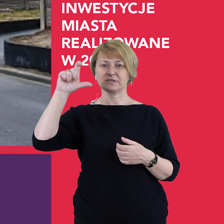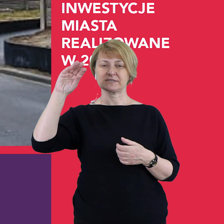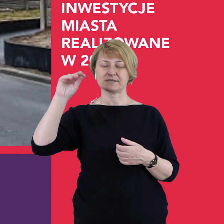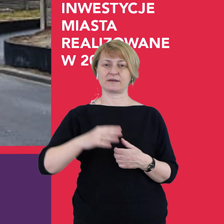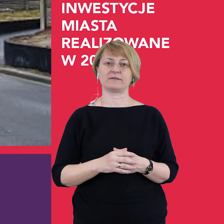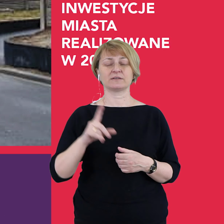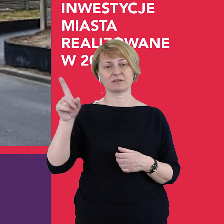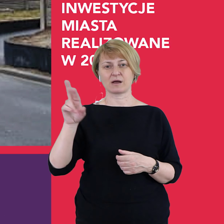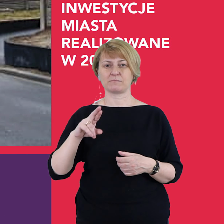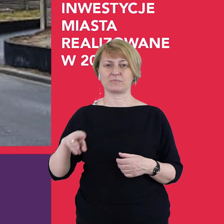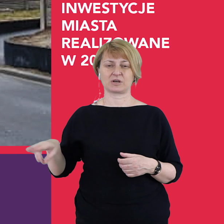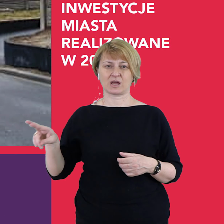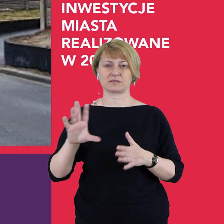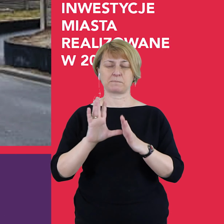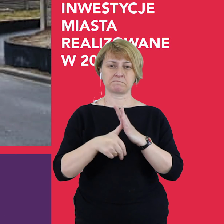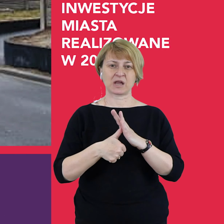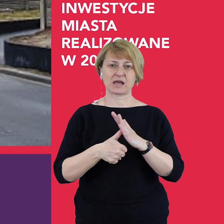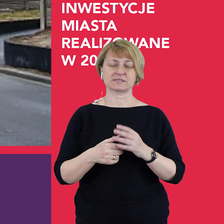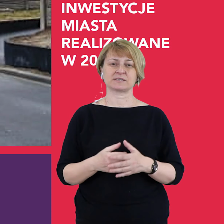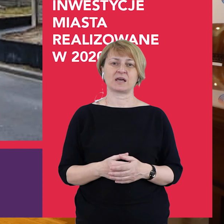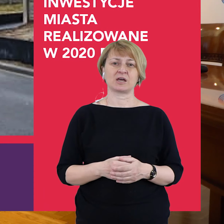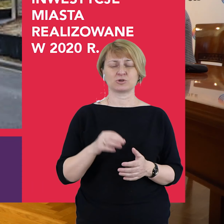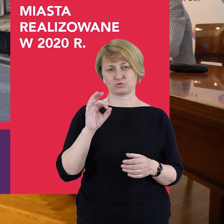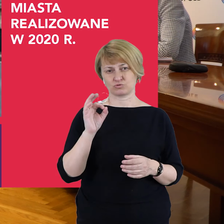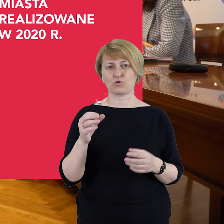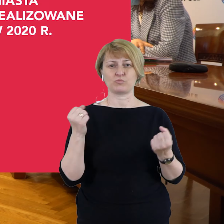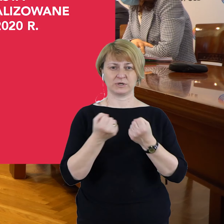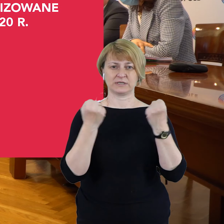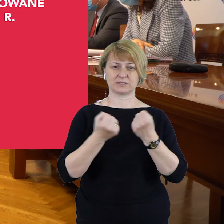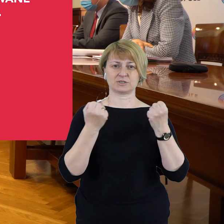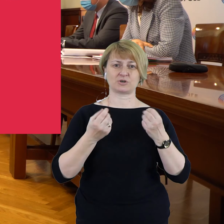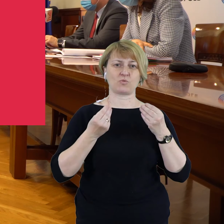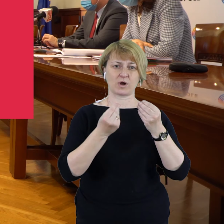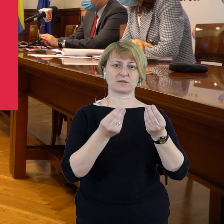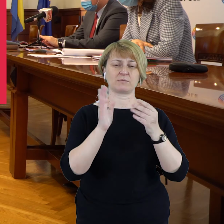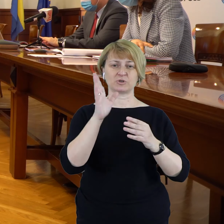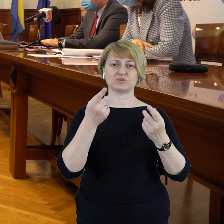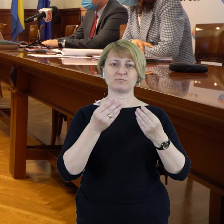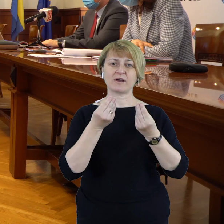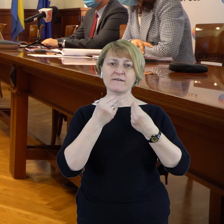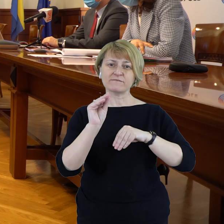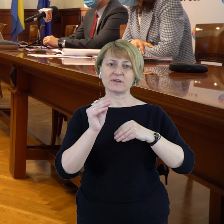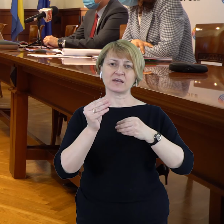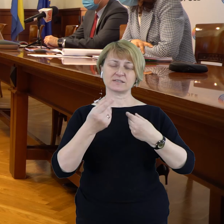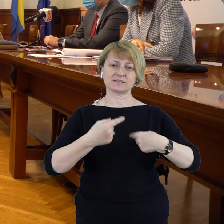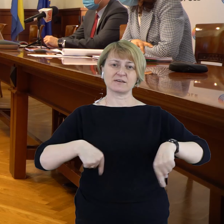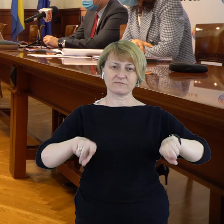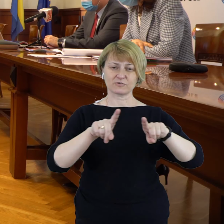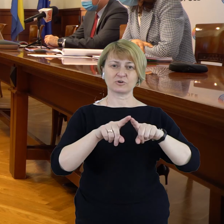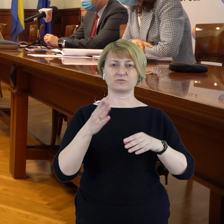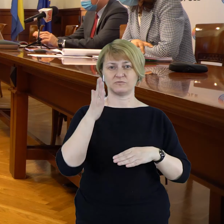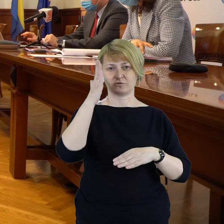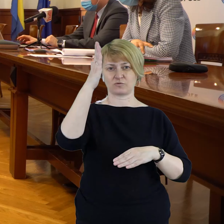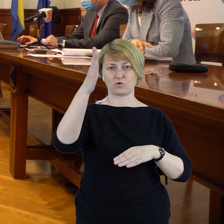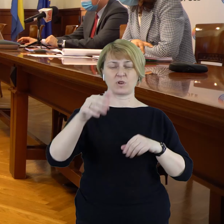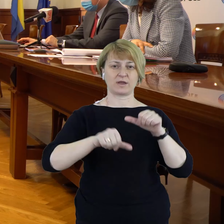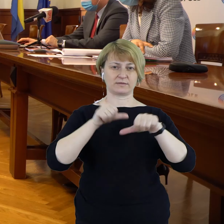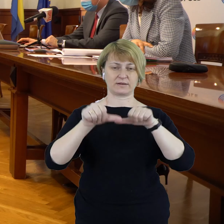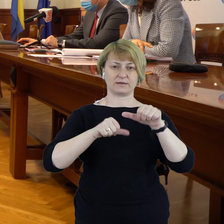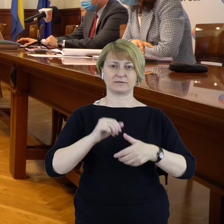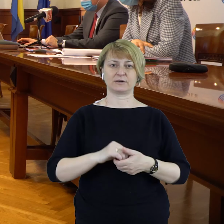Bierkowice, inicjowane przez tamtą Radę Miasta. Myślę, że dobra inwestycja i chcielibyśmy realizować więcej takich w przyszłych